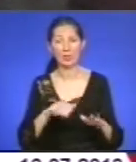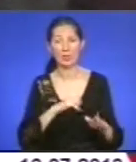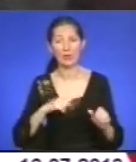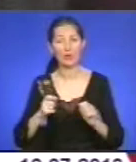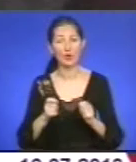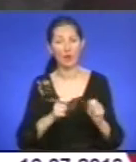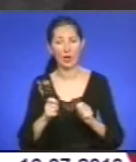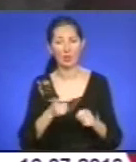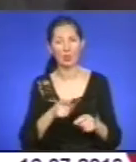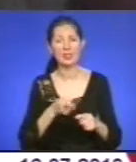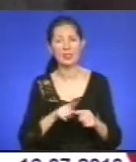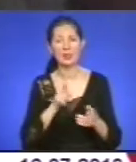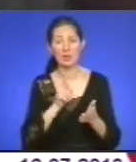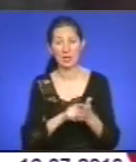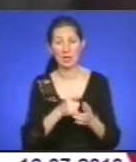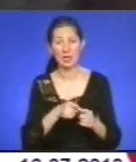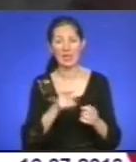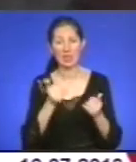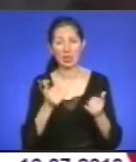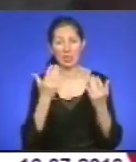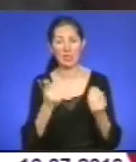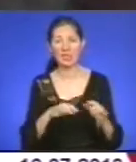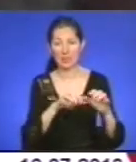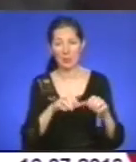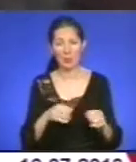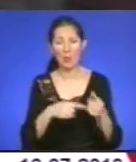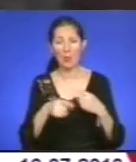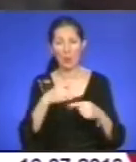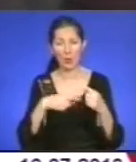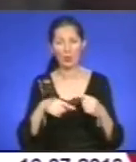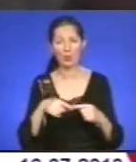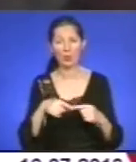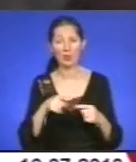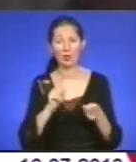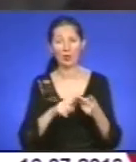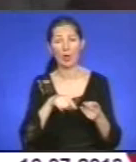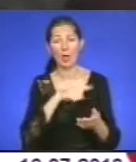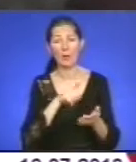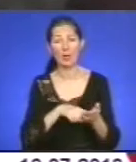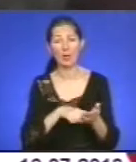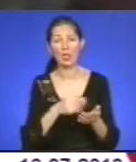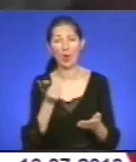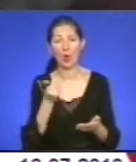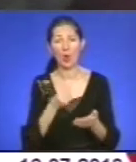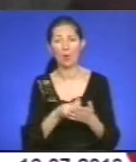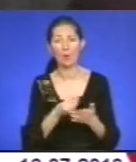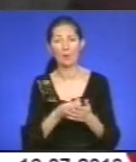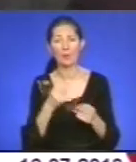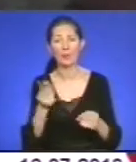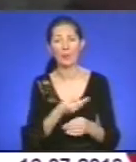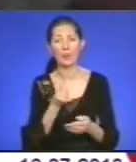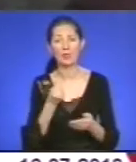ці повноваження, які на нинішній день, на жаль, забираються у нас, повернути. І друге питання, безперечно, кошти. Без